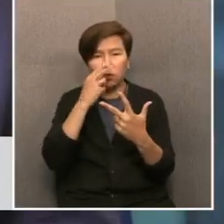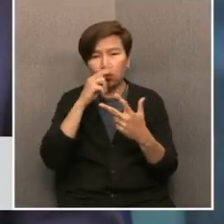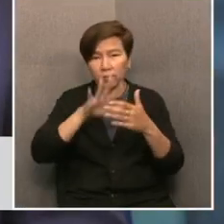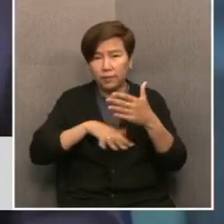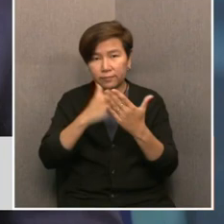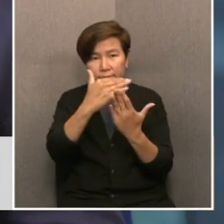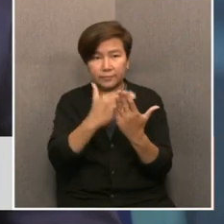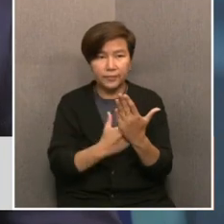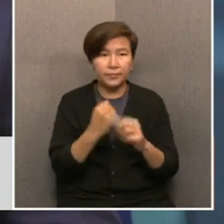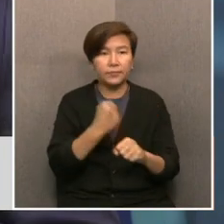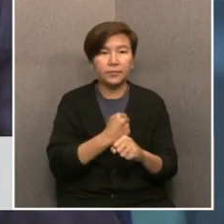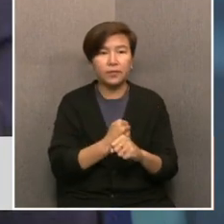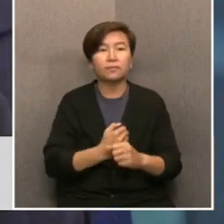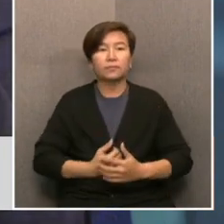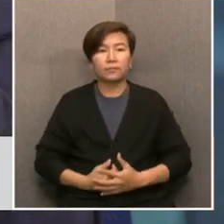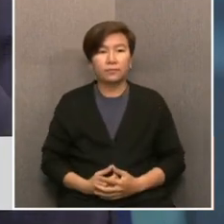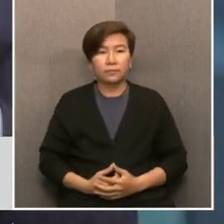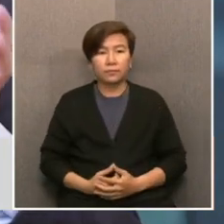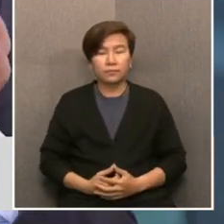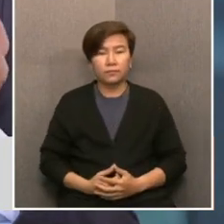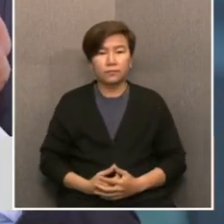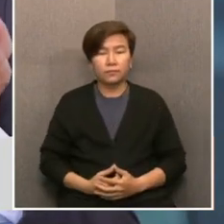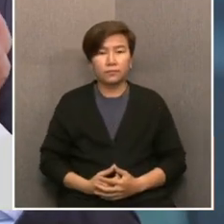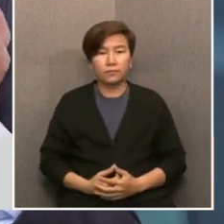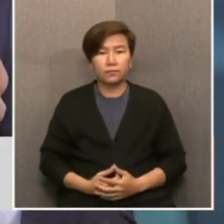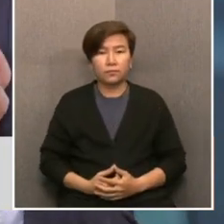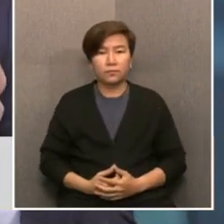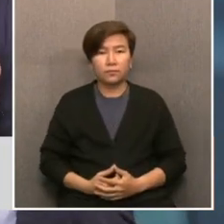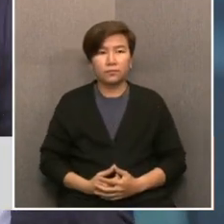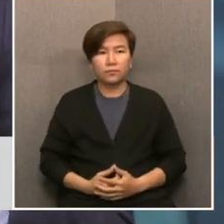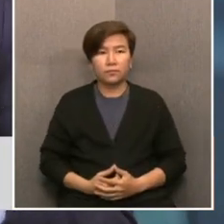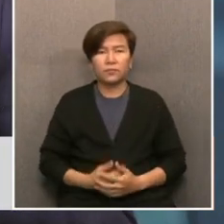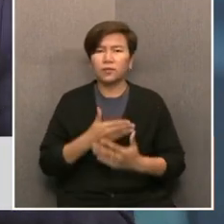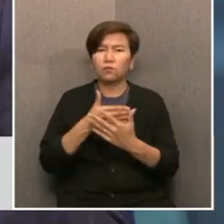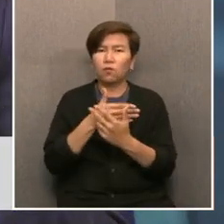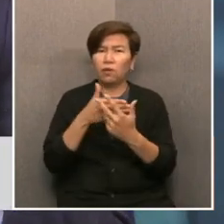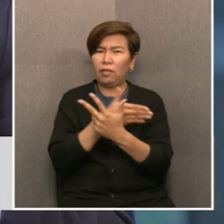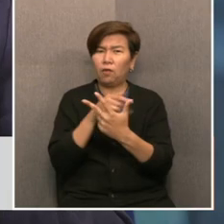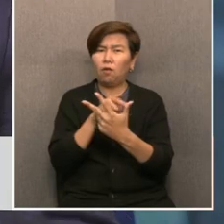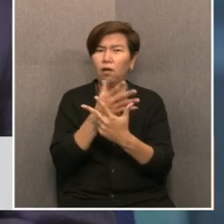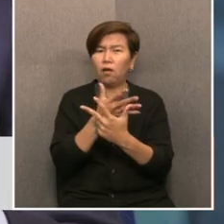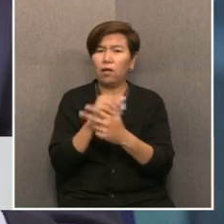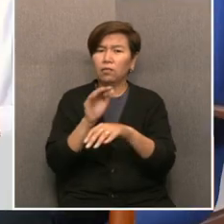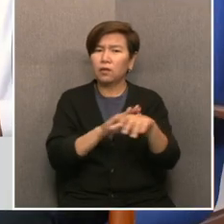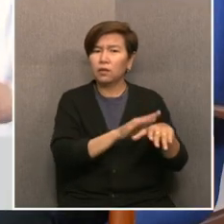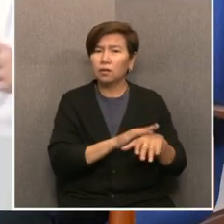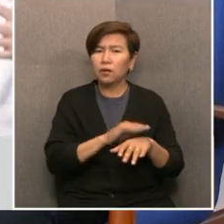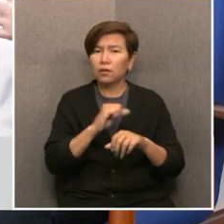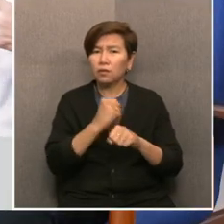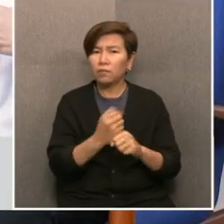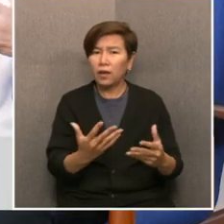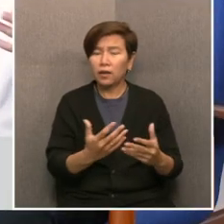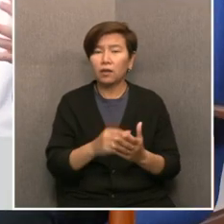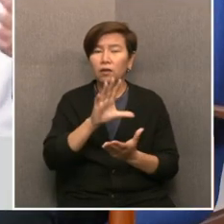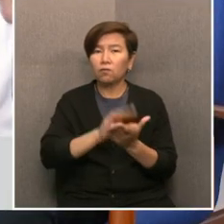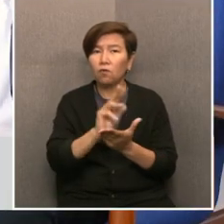การได้แต่ที่ผ่านมาคือข้อมูลเตือนภัยทำยังไงถึงประชาชนเนี่ยถึงจะเข้าถึงข้อมูลที่ผ่านมาโอเคหน่วย